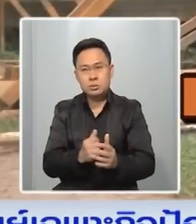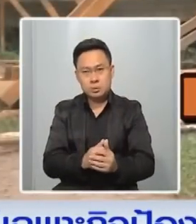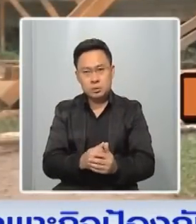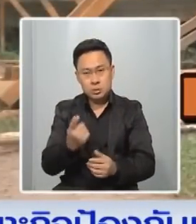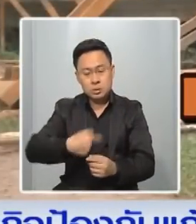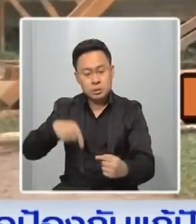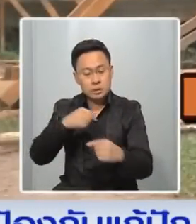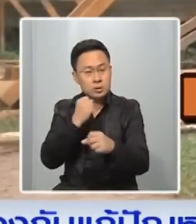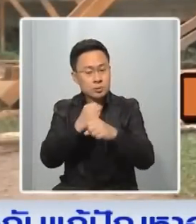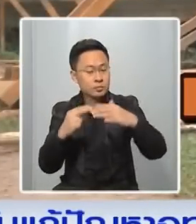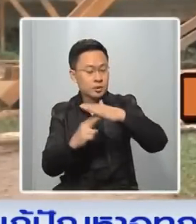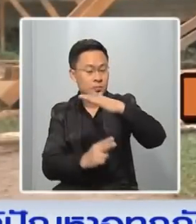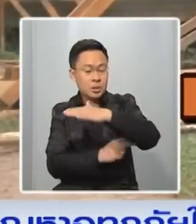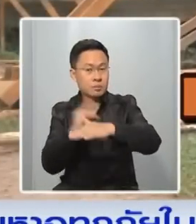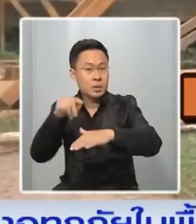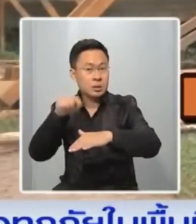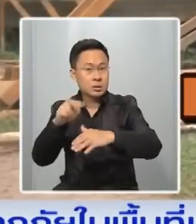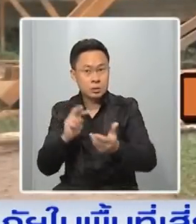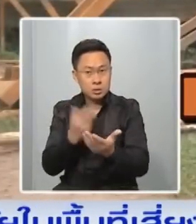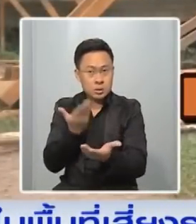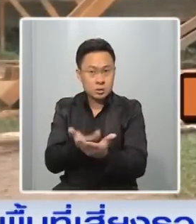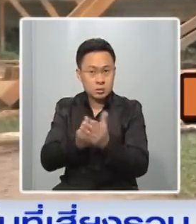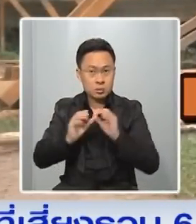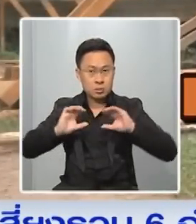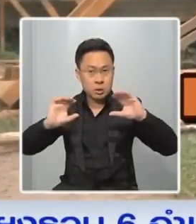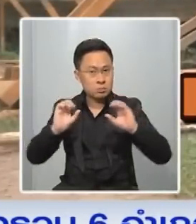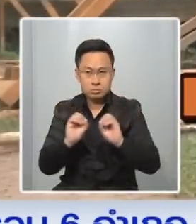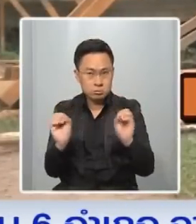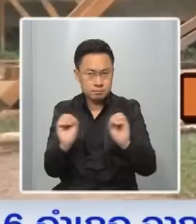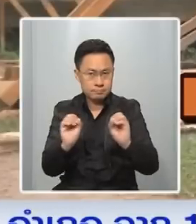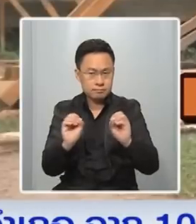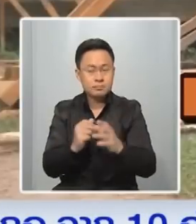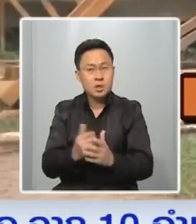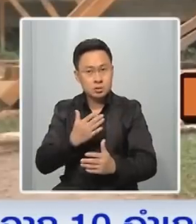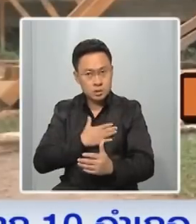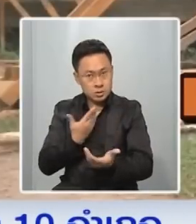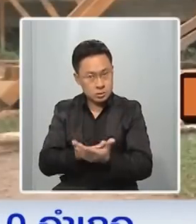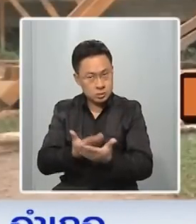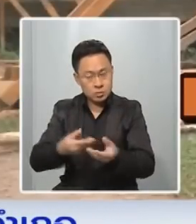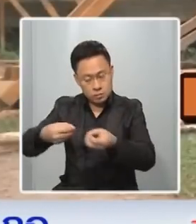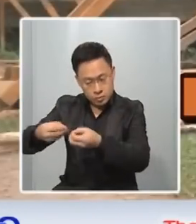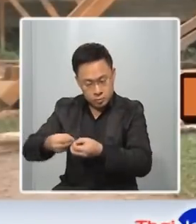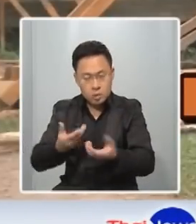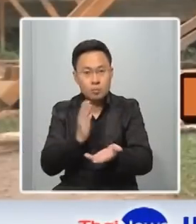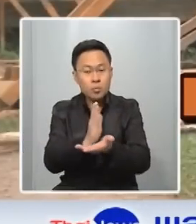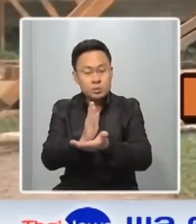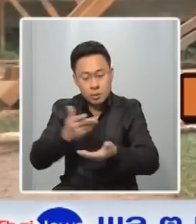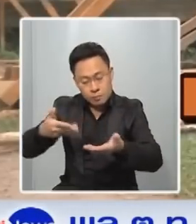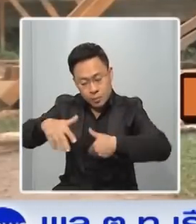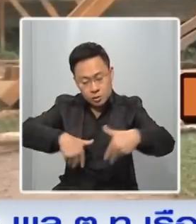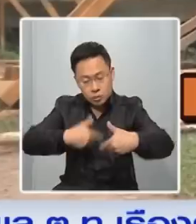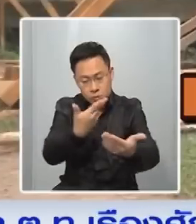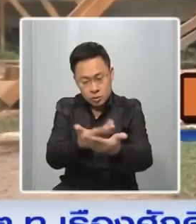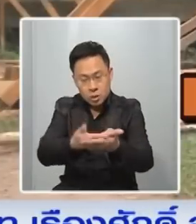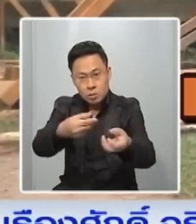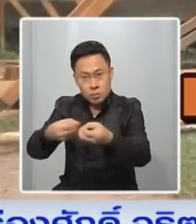ราจะไม่ได้ใช้งบประมาณของทางราชการนะครับก็ได้ใช้งบประมาณการเขาเรียกถ้